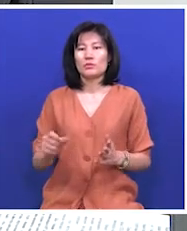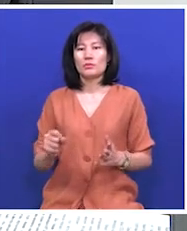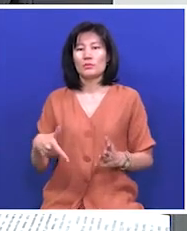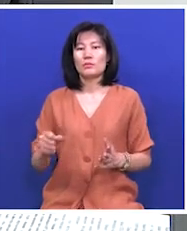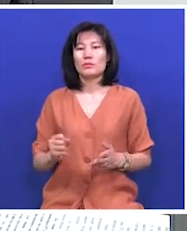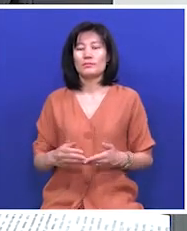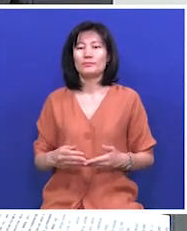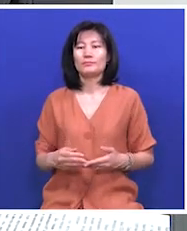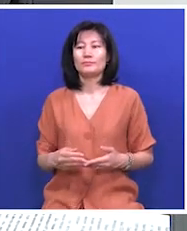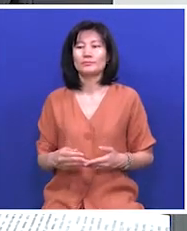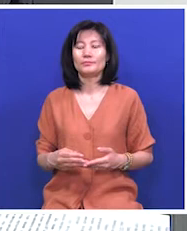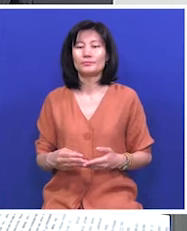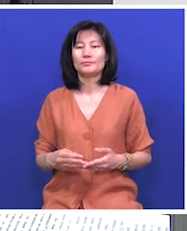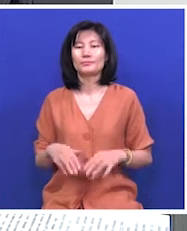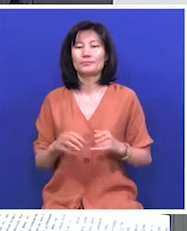90 мың гектары